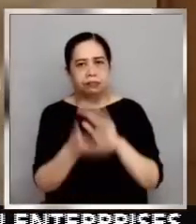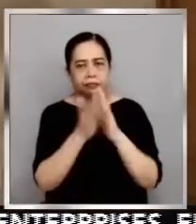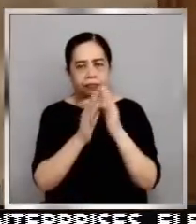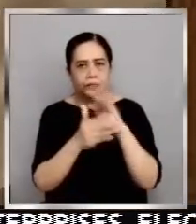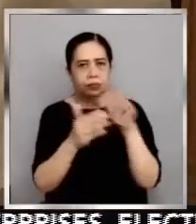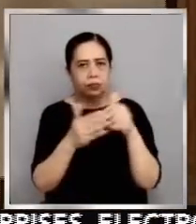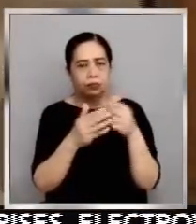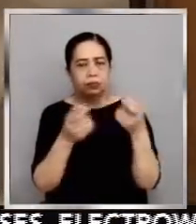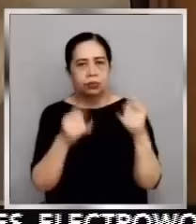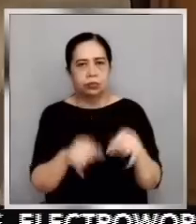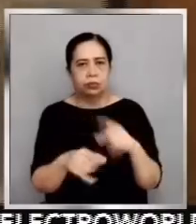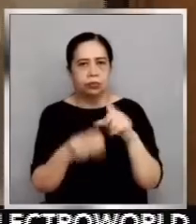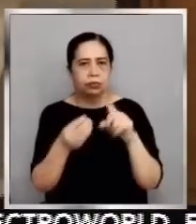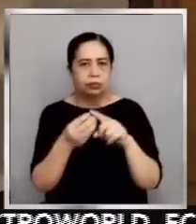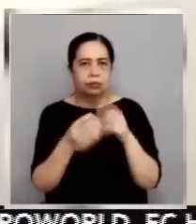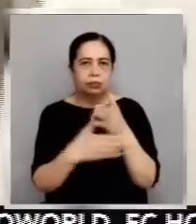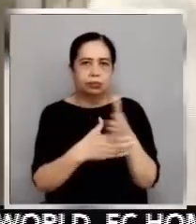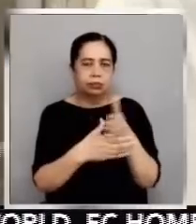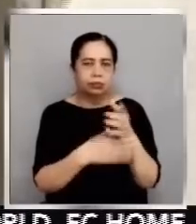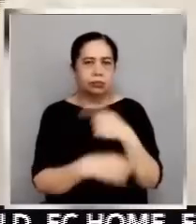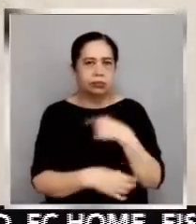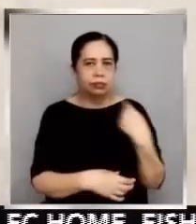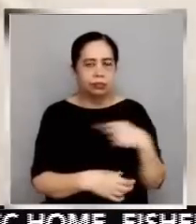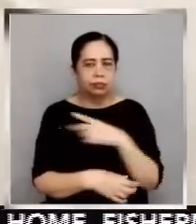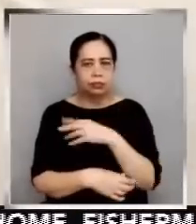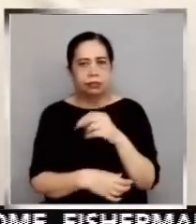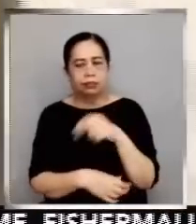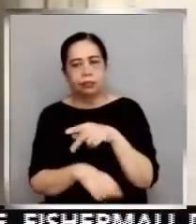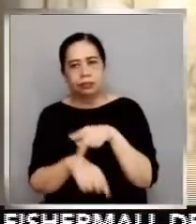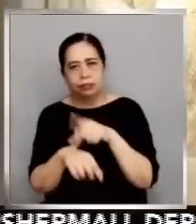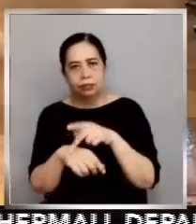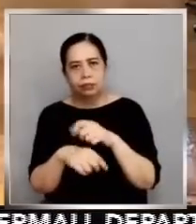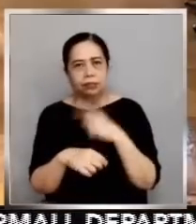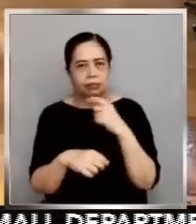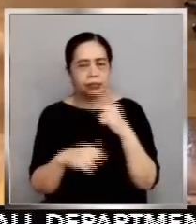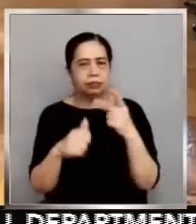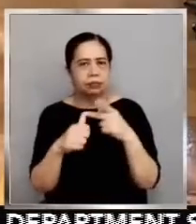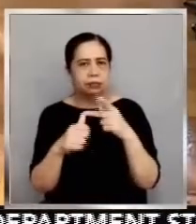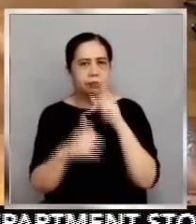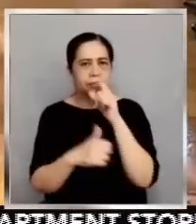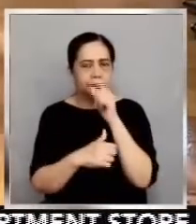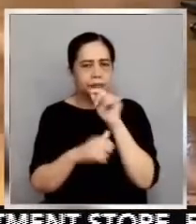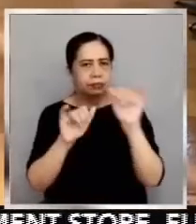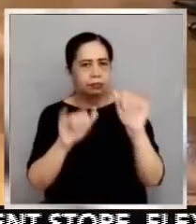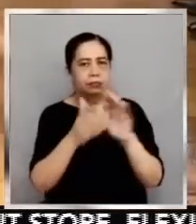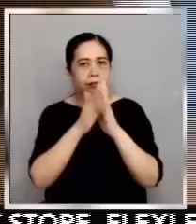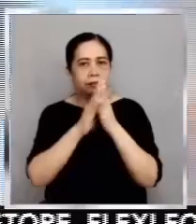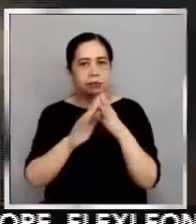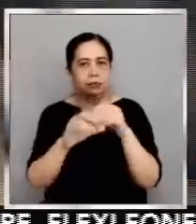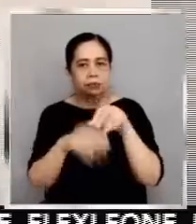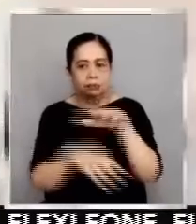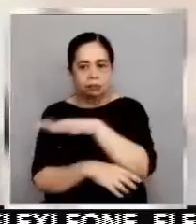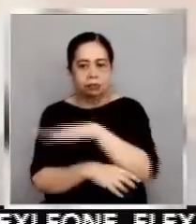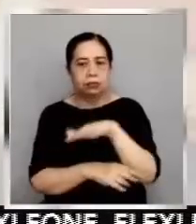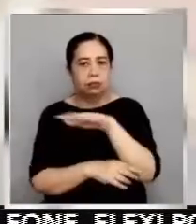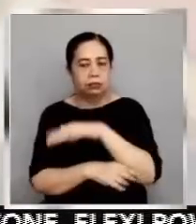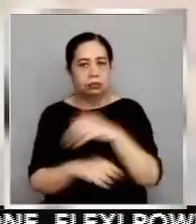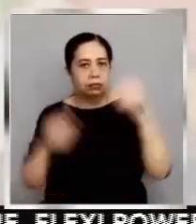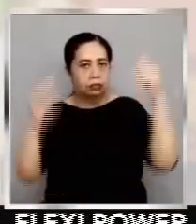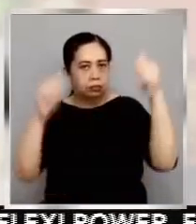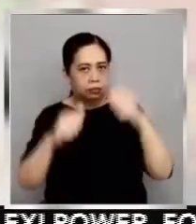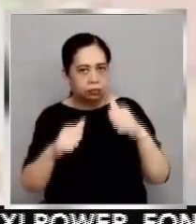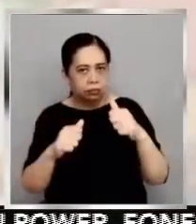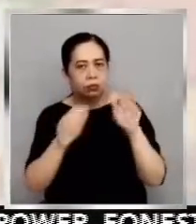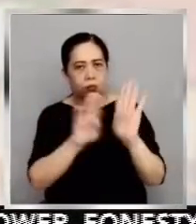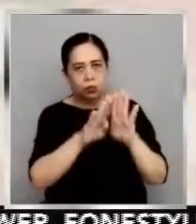pagitan ng Pilipinas at China. Nag-tweet din ang Pangulo na dahil prioridad na mapanatili ang kapayapaan sa rehiyon, nagkasundo silang mas buksan